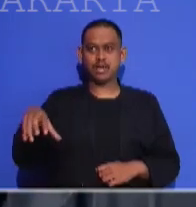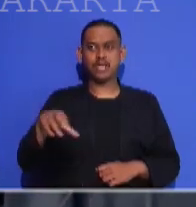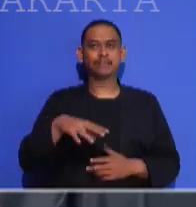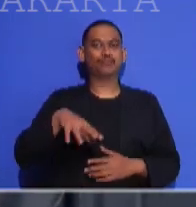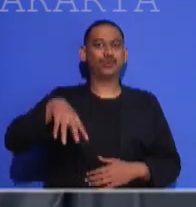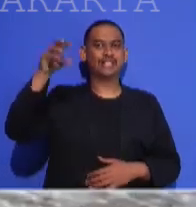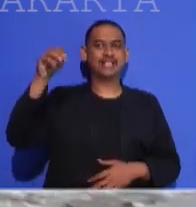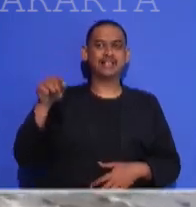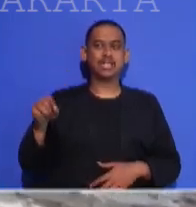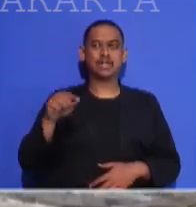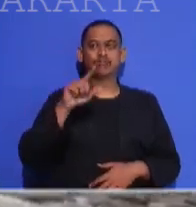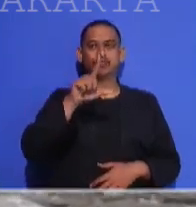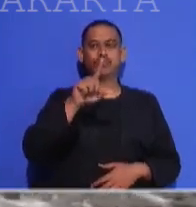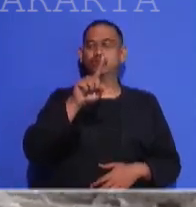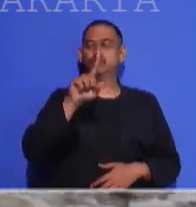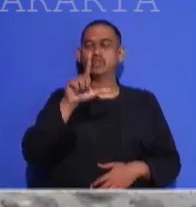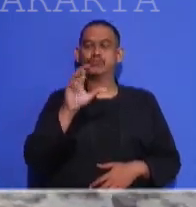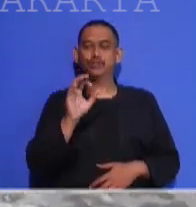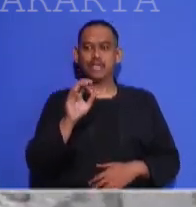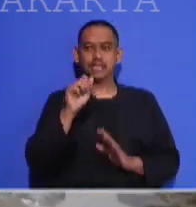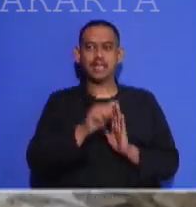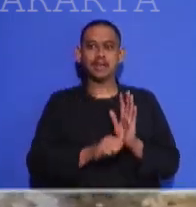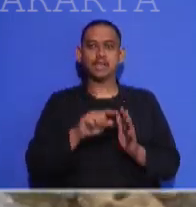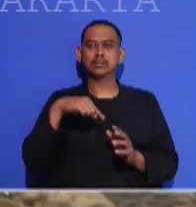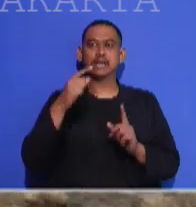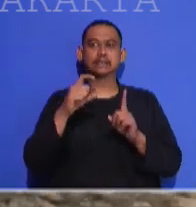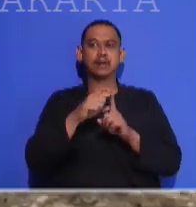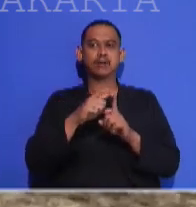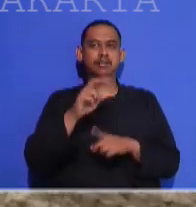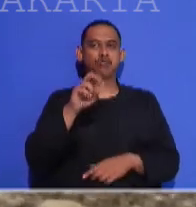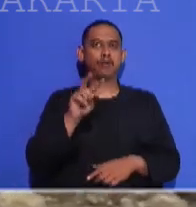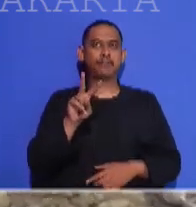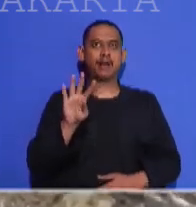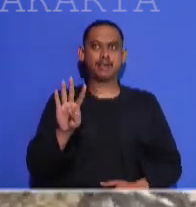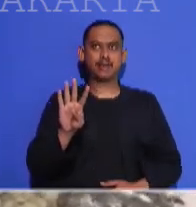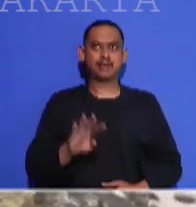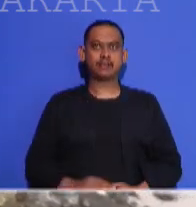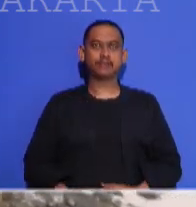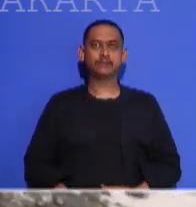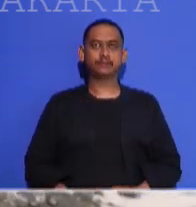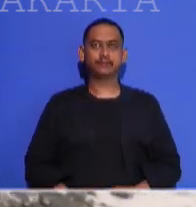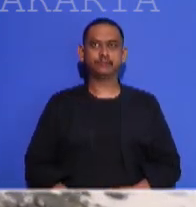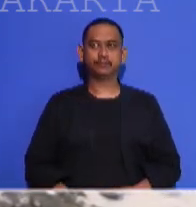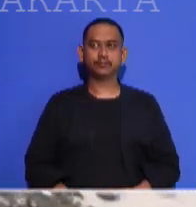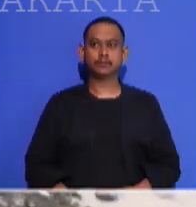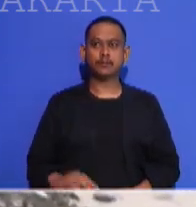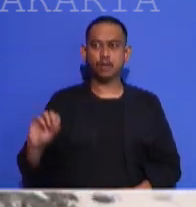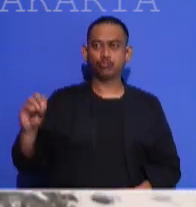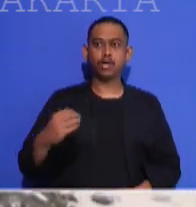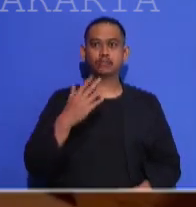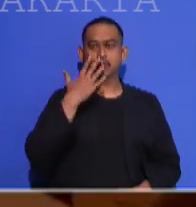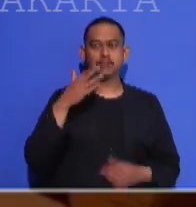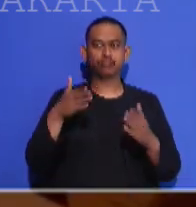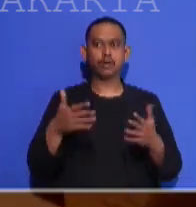Banyuwangi festival yang berlangsung dari Januari hingga Desember 2024 Selain itu Banyuwangi fokus pada peningkatan